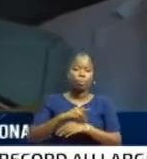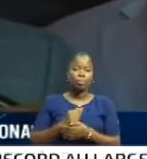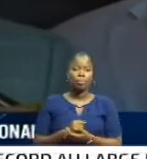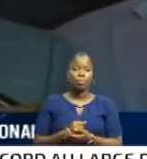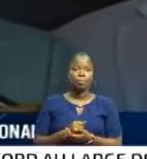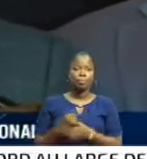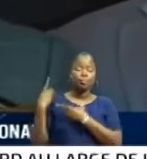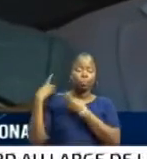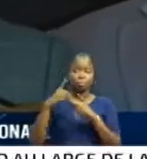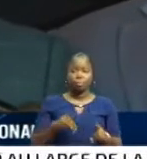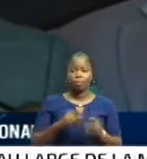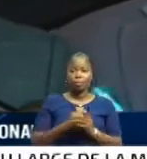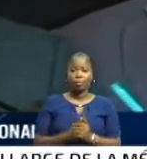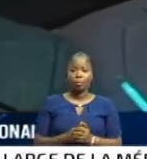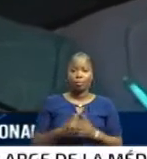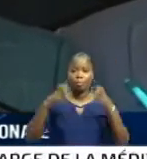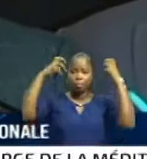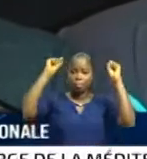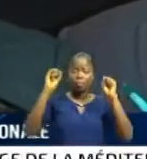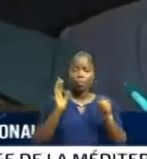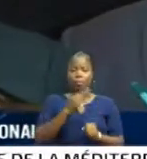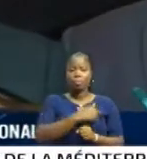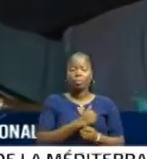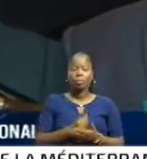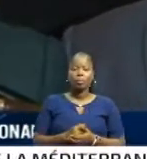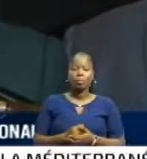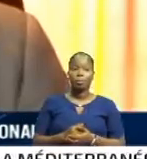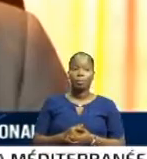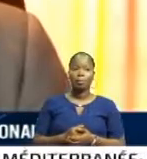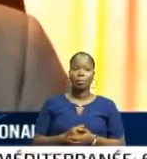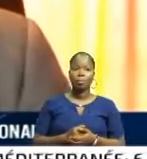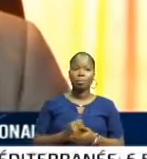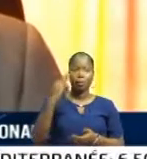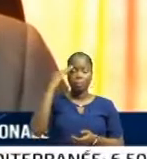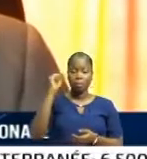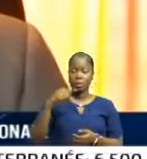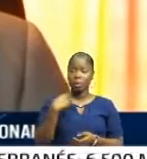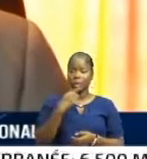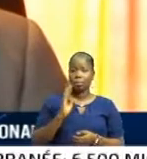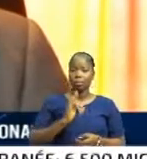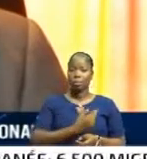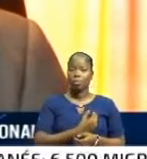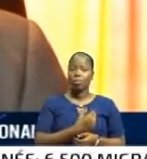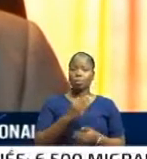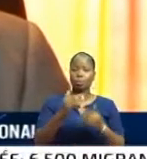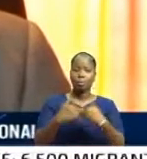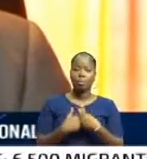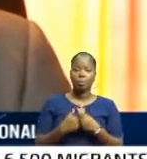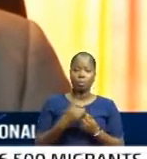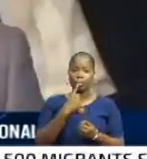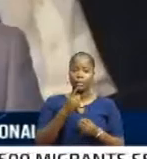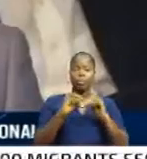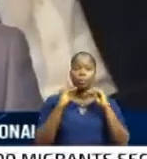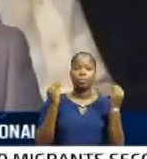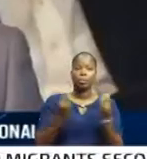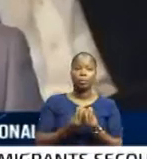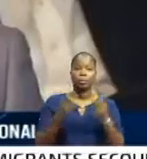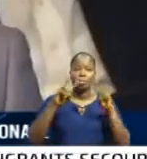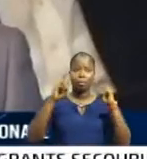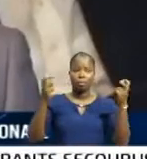construit par le président de la république son excellence macky sall qui nous a instruits d'organiser cette deuxième édition sur le thème